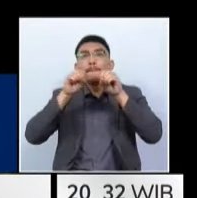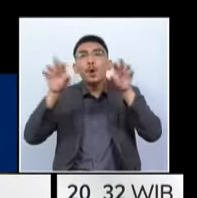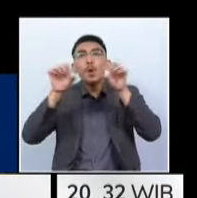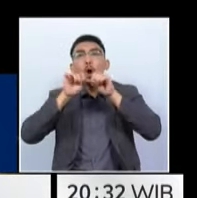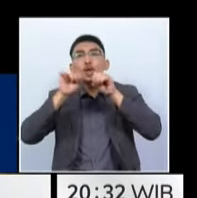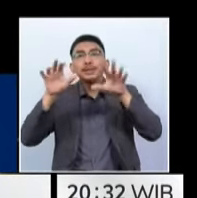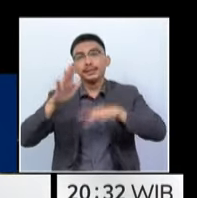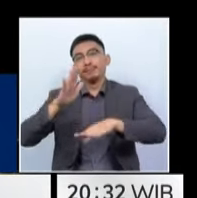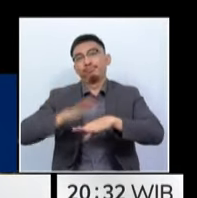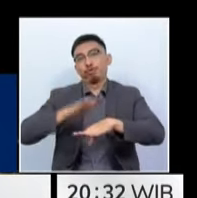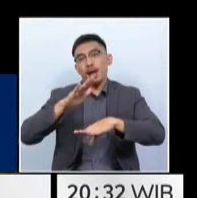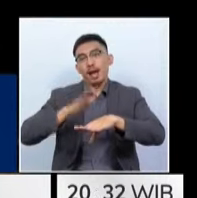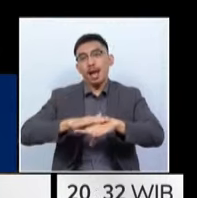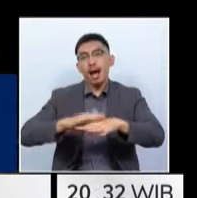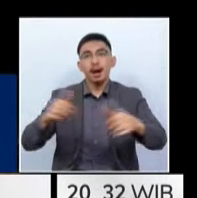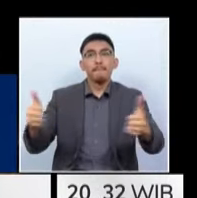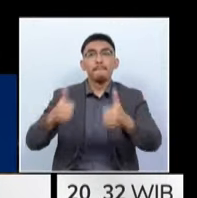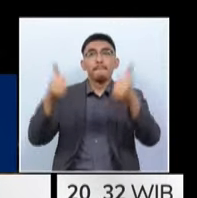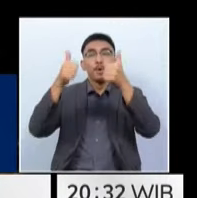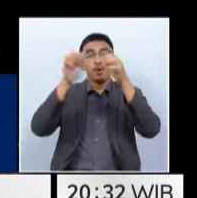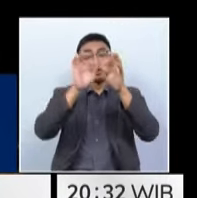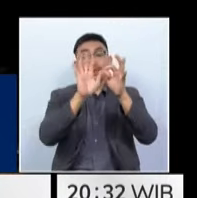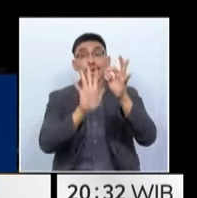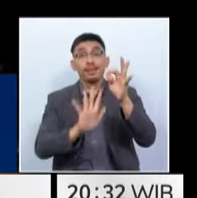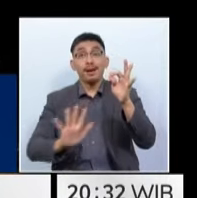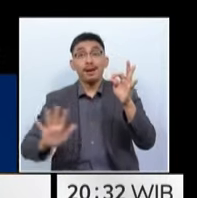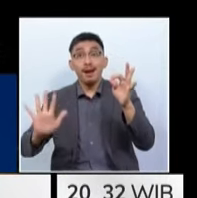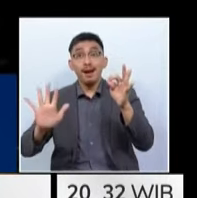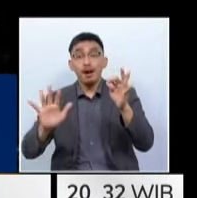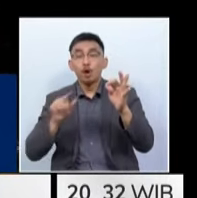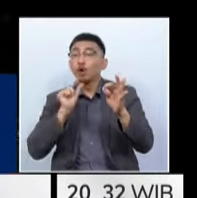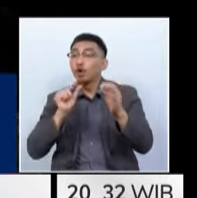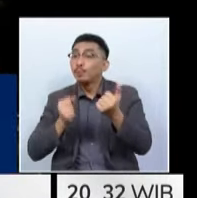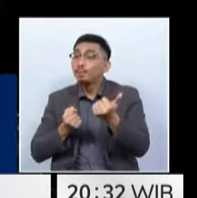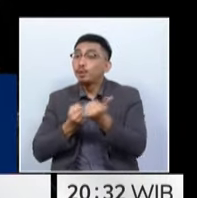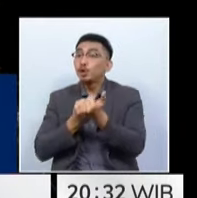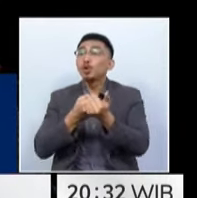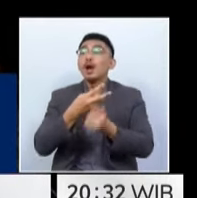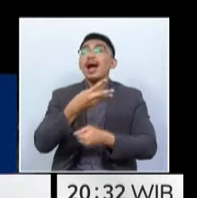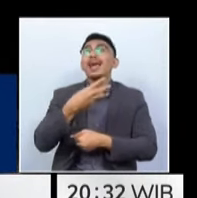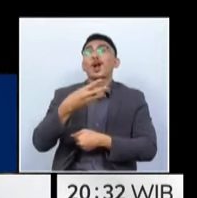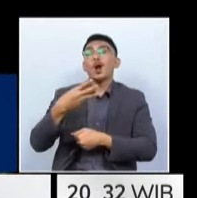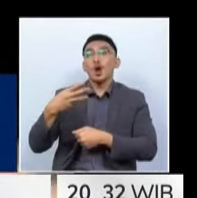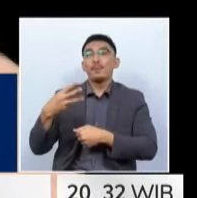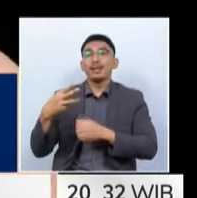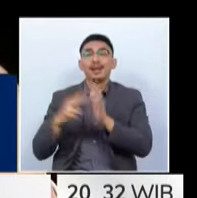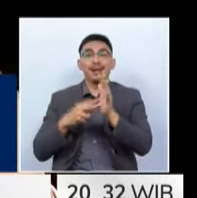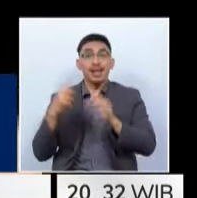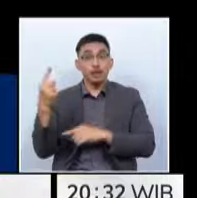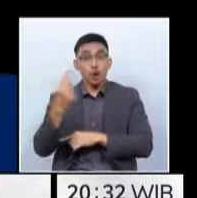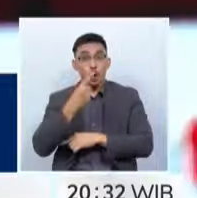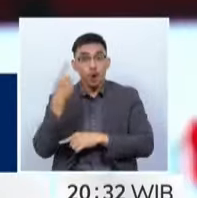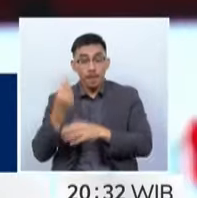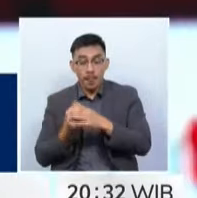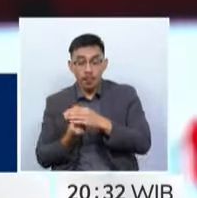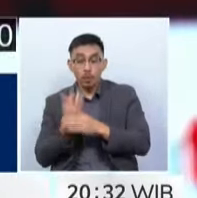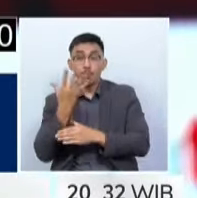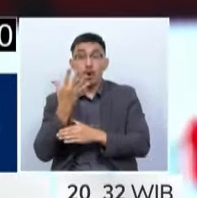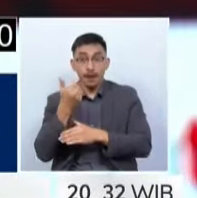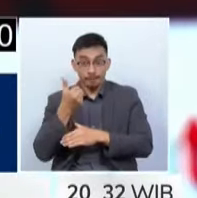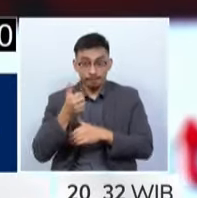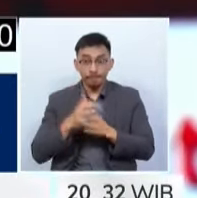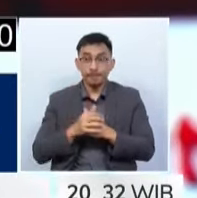Nusantara untuk mendukung pertumbuhan ekonomi nasional waktu Bapak menjawab 2 menit Pak Anis kami persilakan